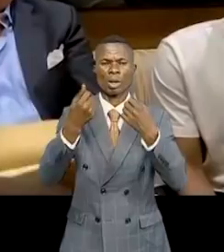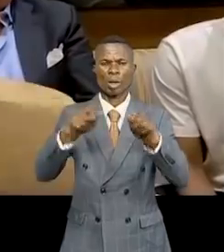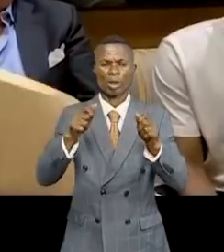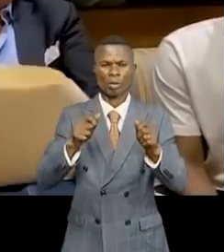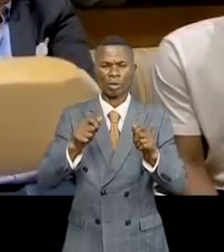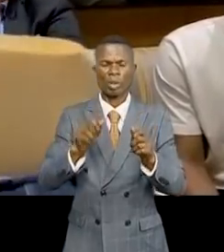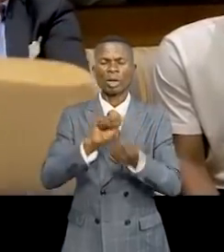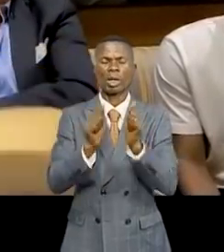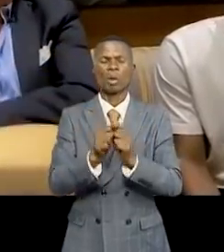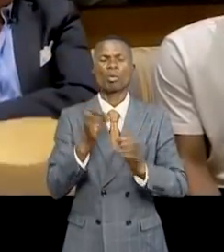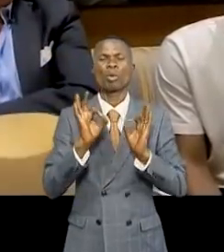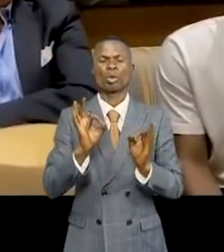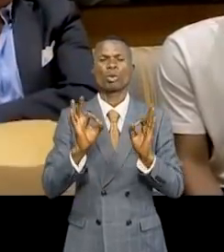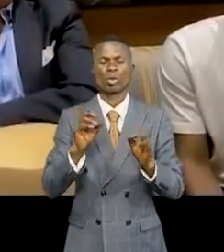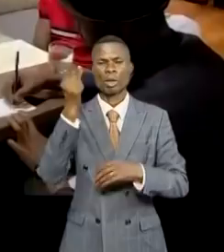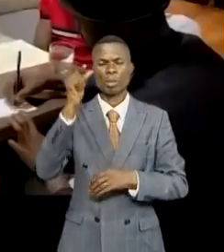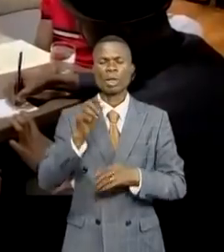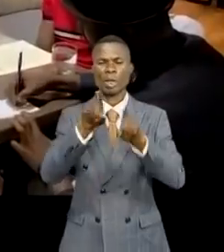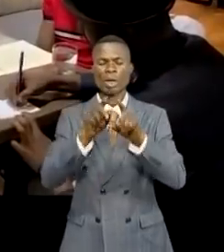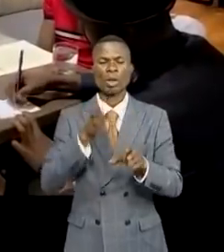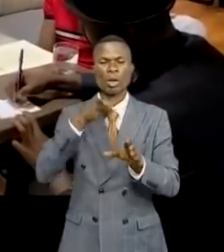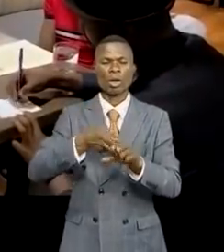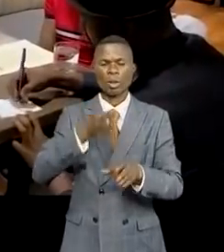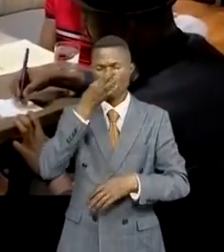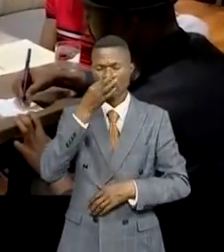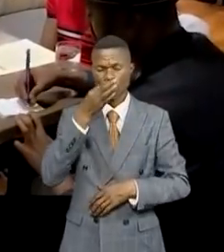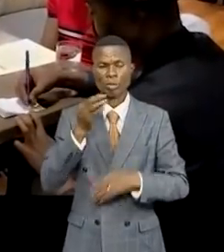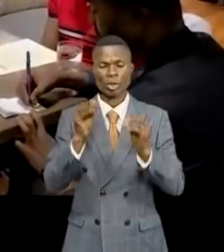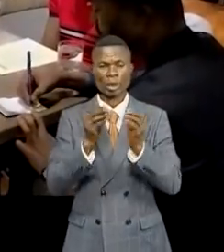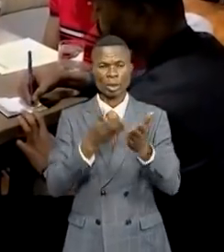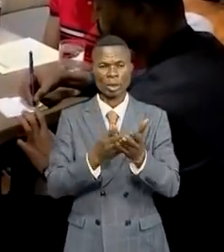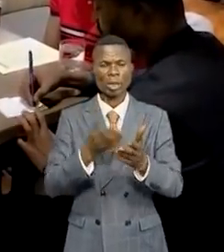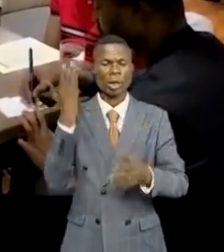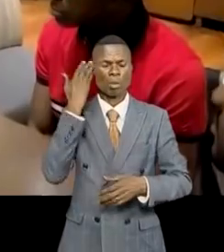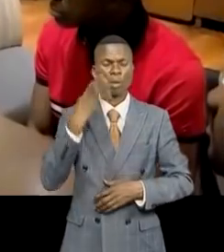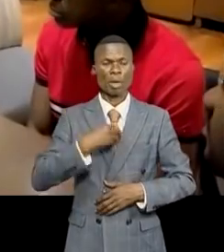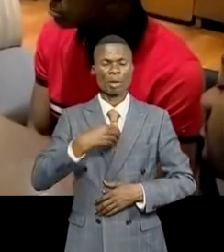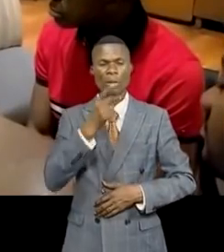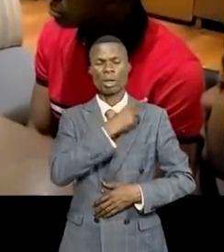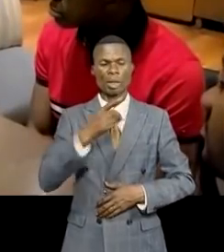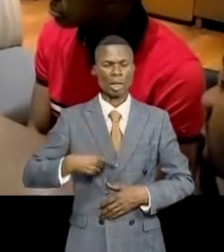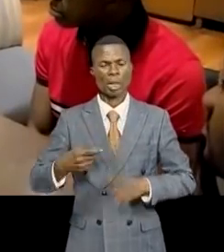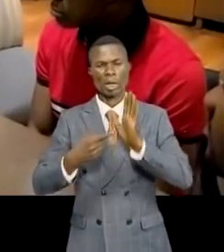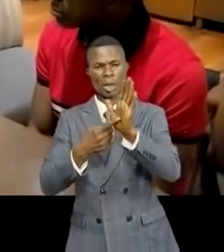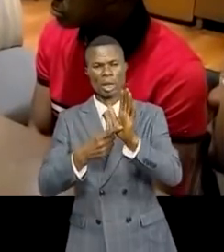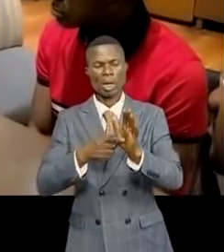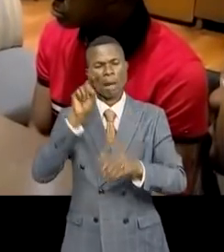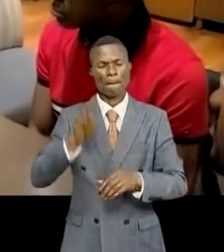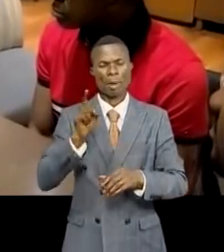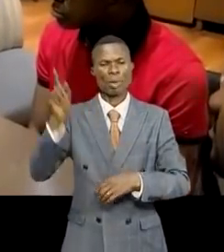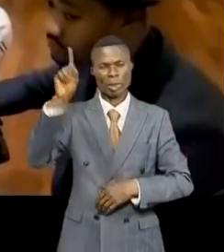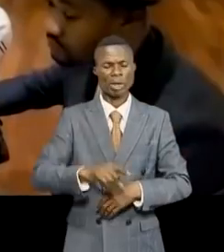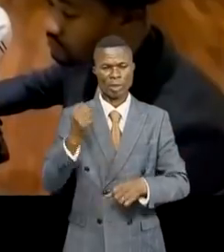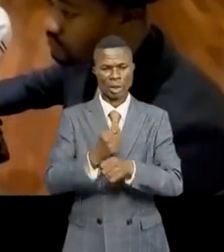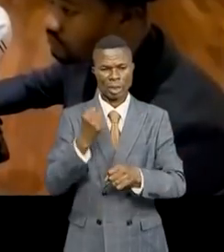des infrastructures, mines et pétrole. Au cours de ces dîners, M. David Corbin a manifesté son désir de venir